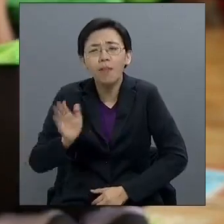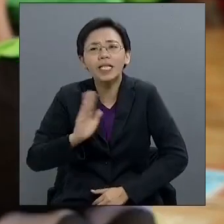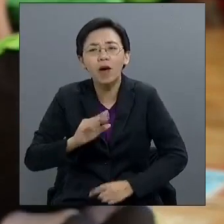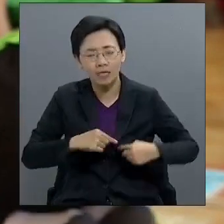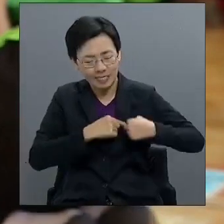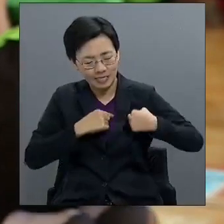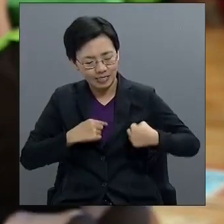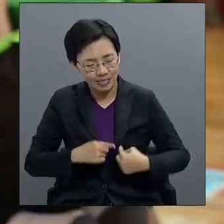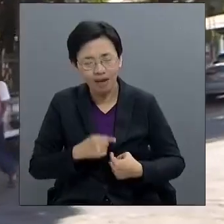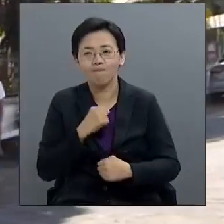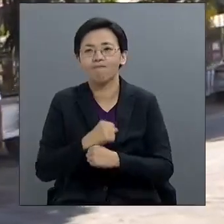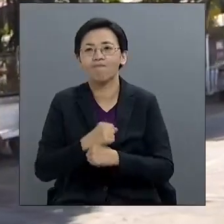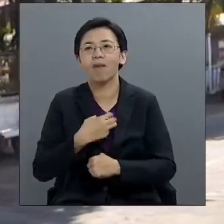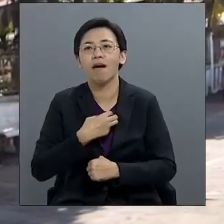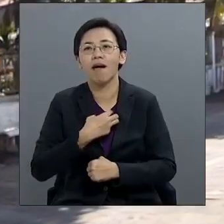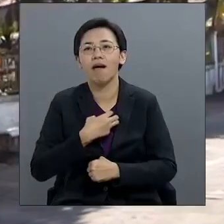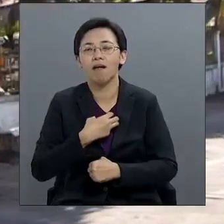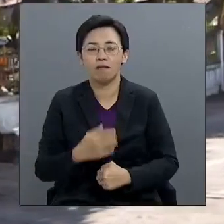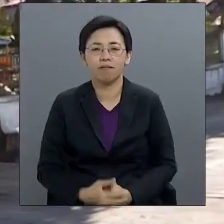ใจครับผม